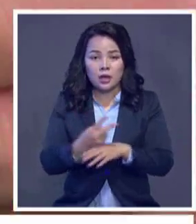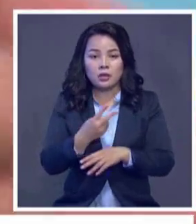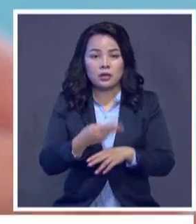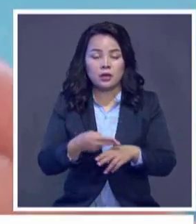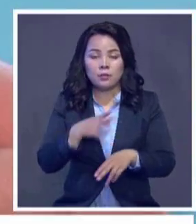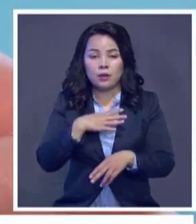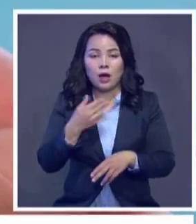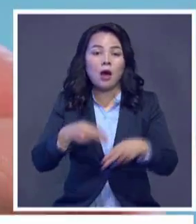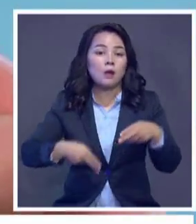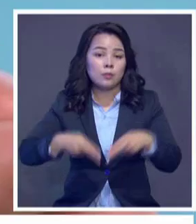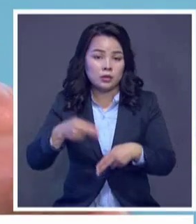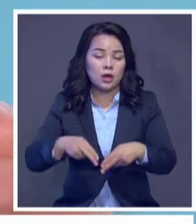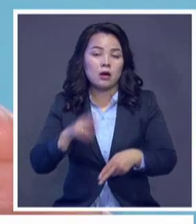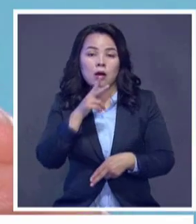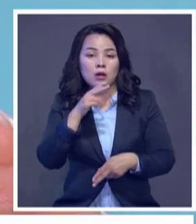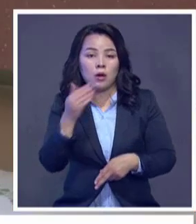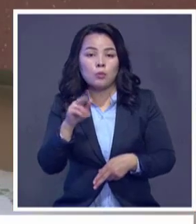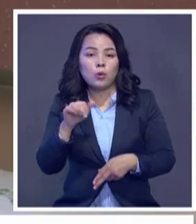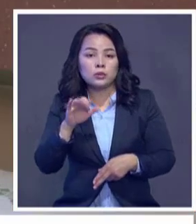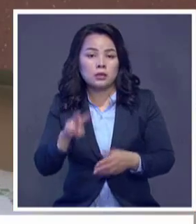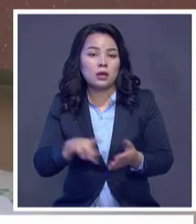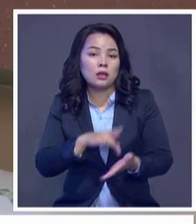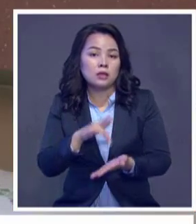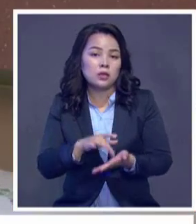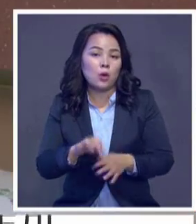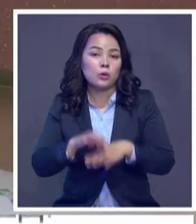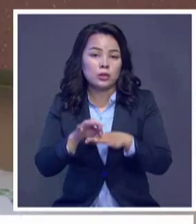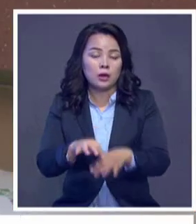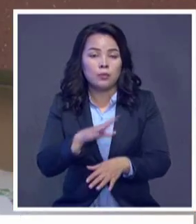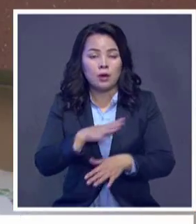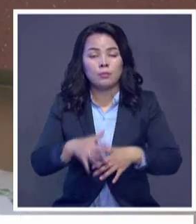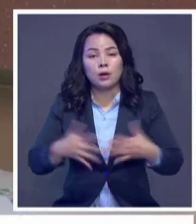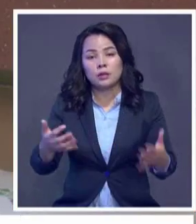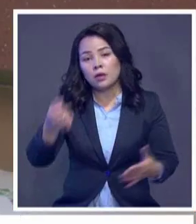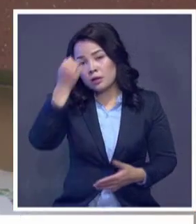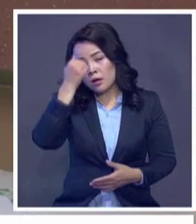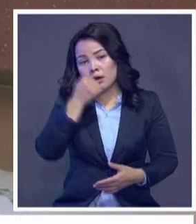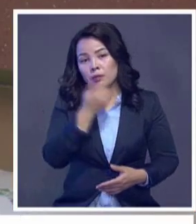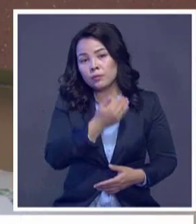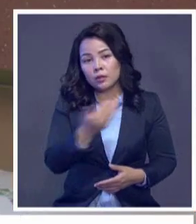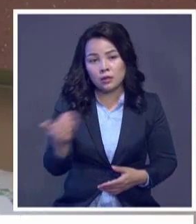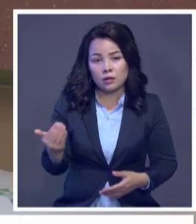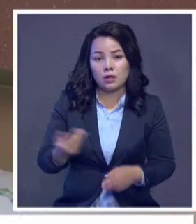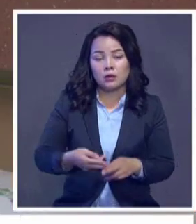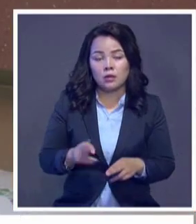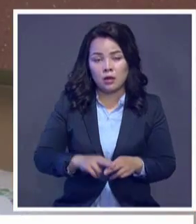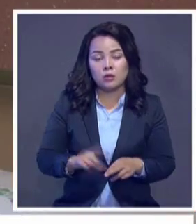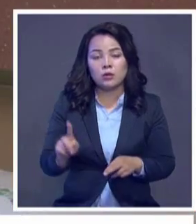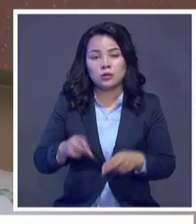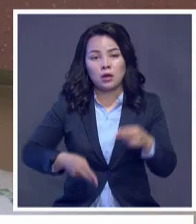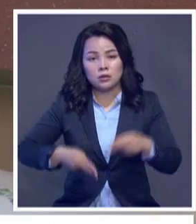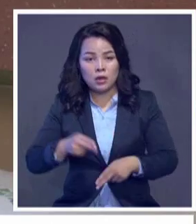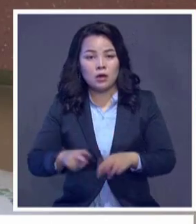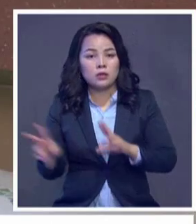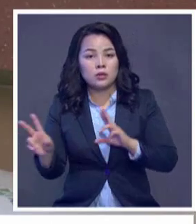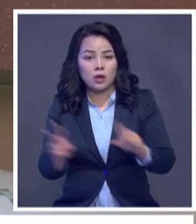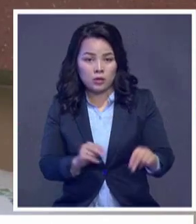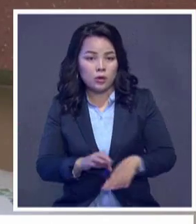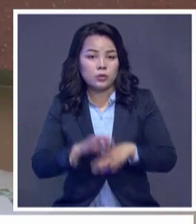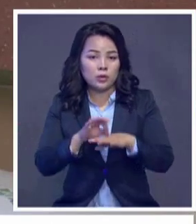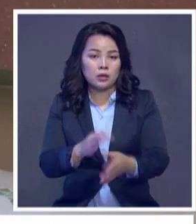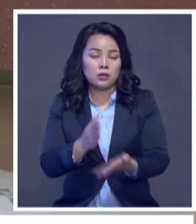операция Кореяның Пусан қаласында өтті. Алғысым шексіз, рахмет деймін оларға. Осы операция сәтті